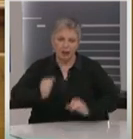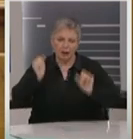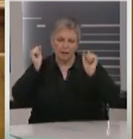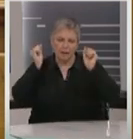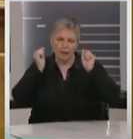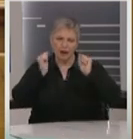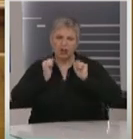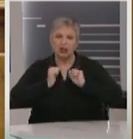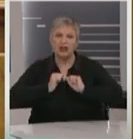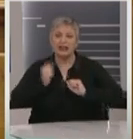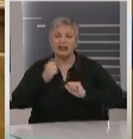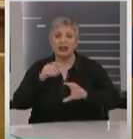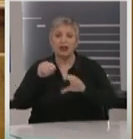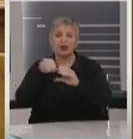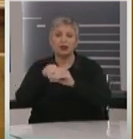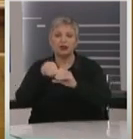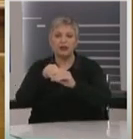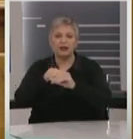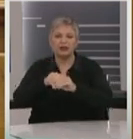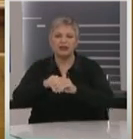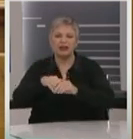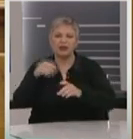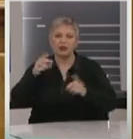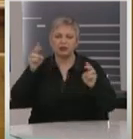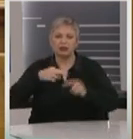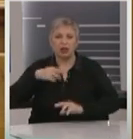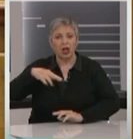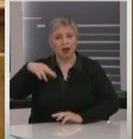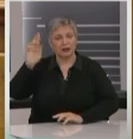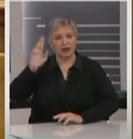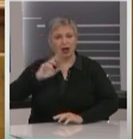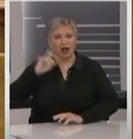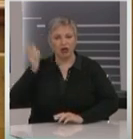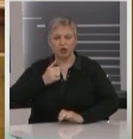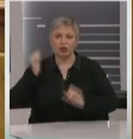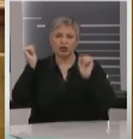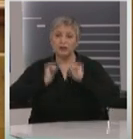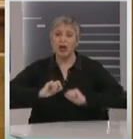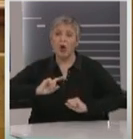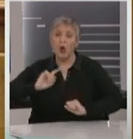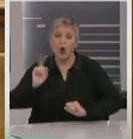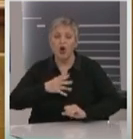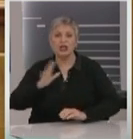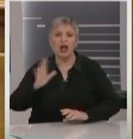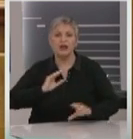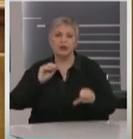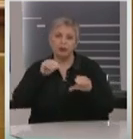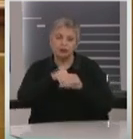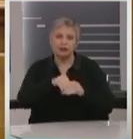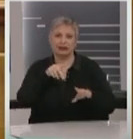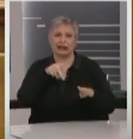κούρεμα καταθέσεων που επηρέασε μέχρι και τον τελευταίο καταθέτη. Τα ξεχνάτε αυτά. Και βεβαίως, να σας